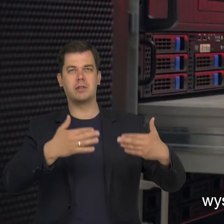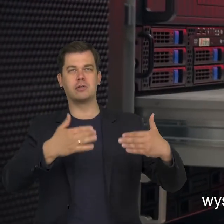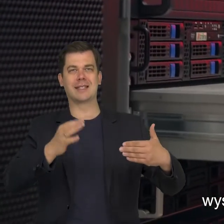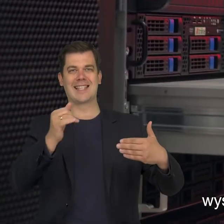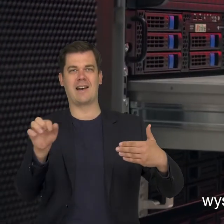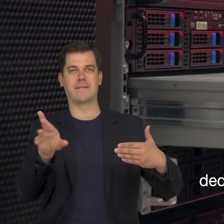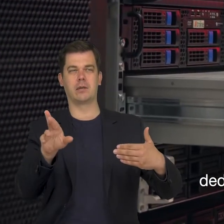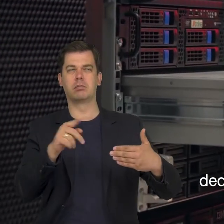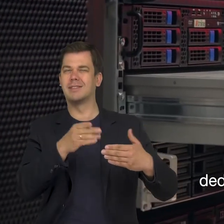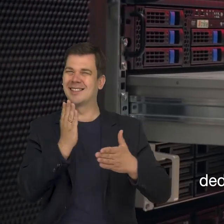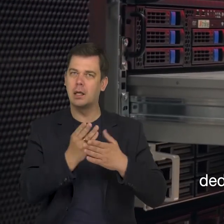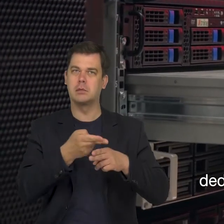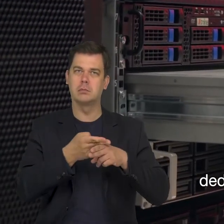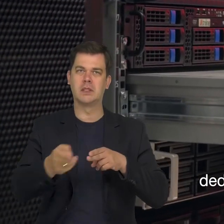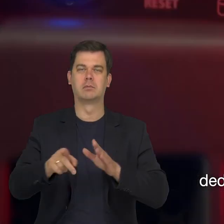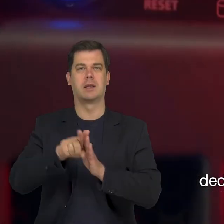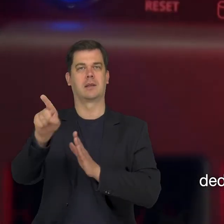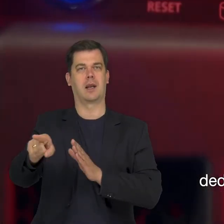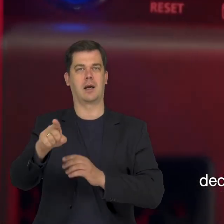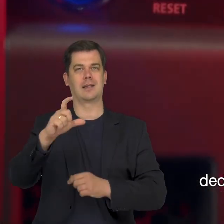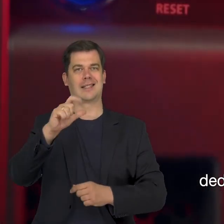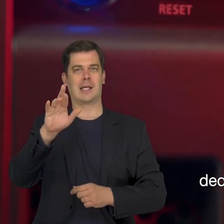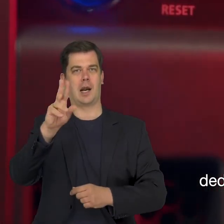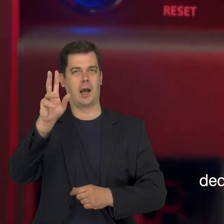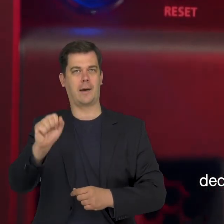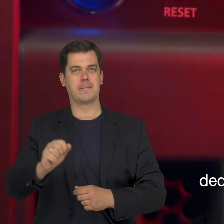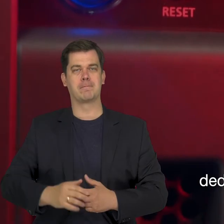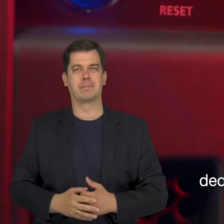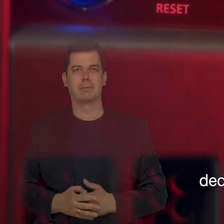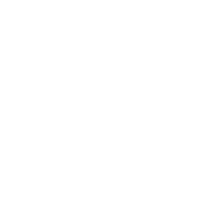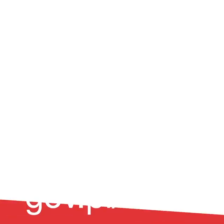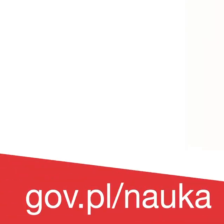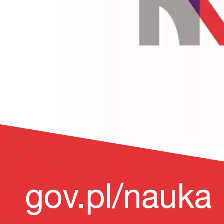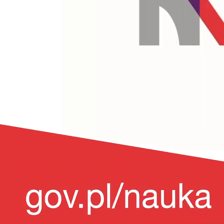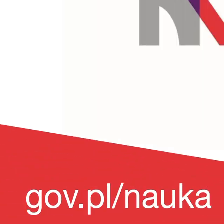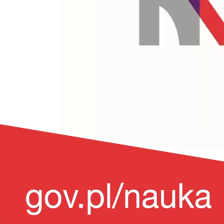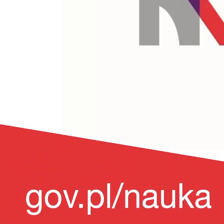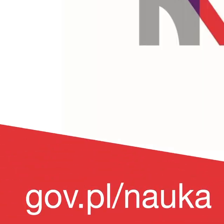jakości serwery obliczeniowe, dedykowane jedynie serwisowi Circa.